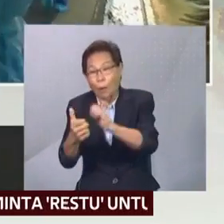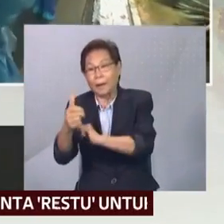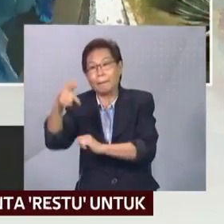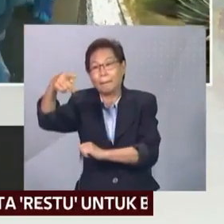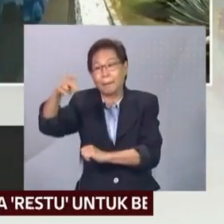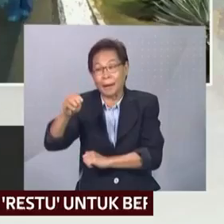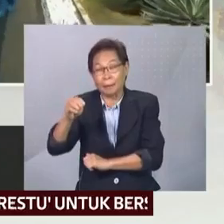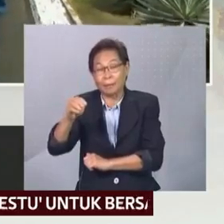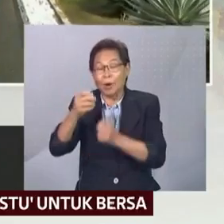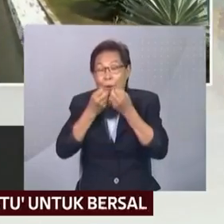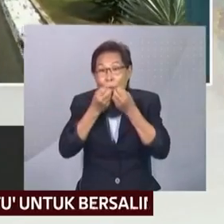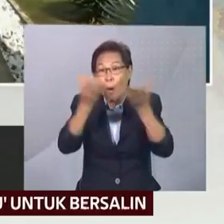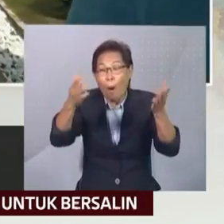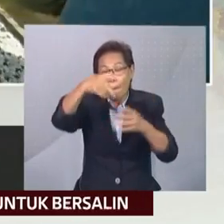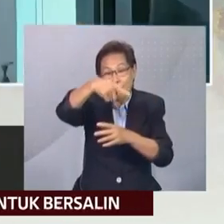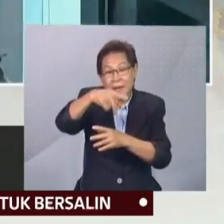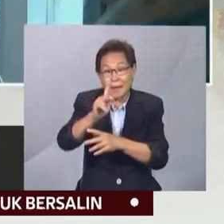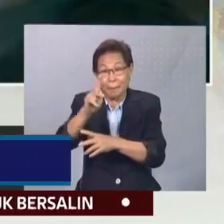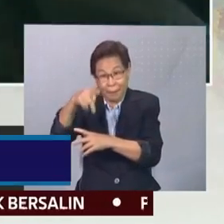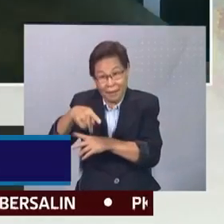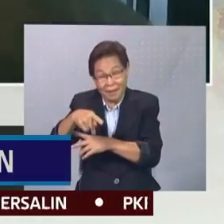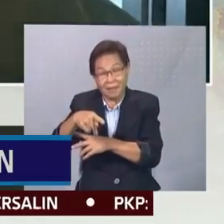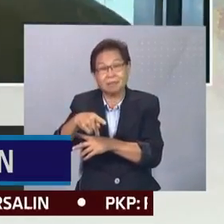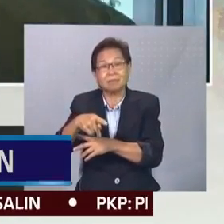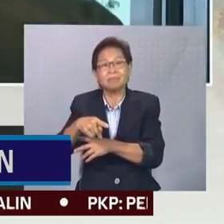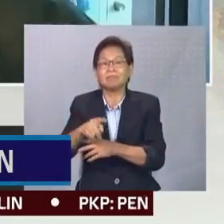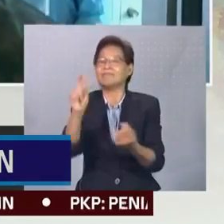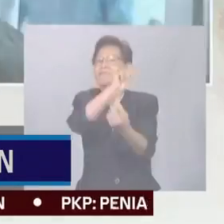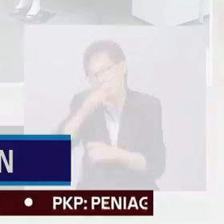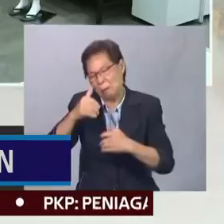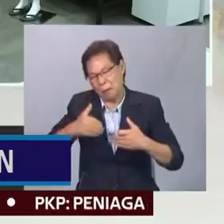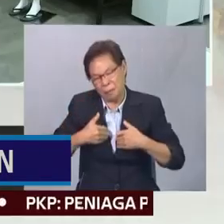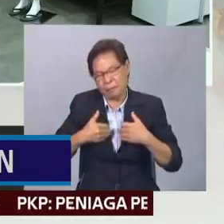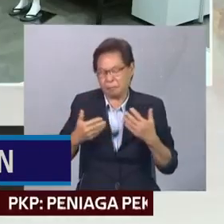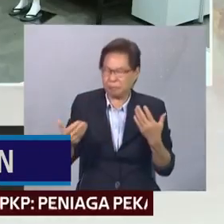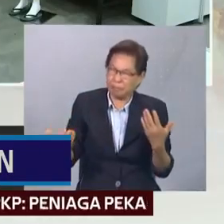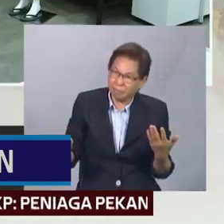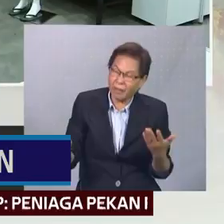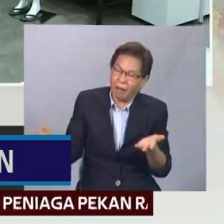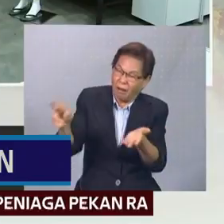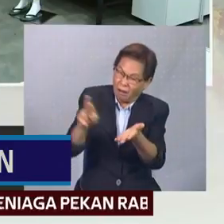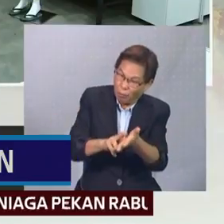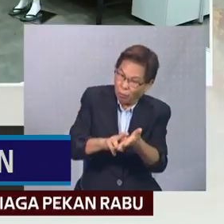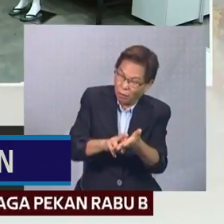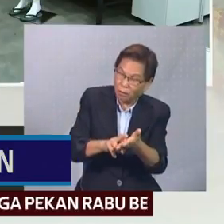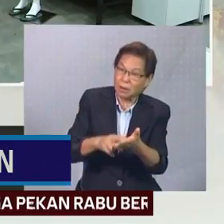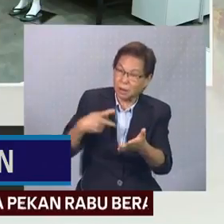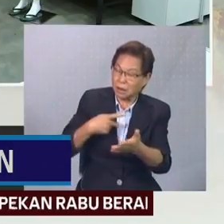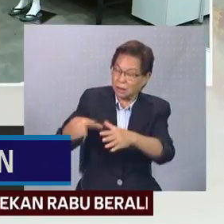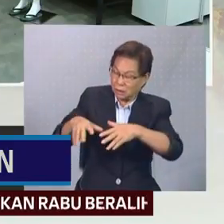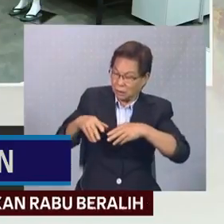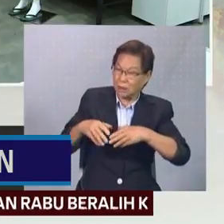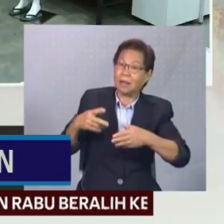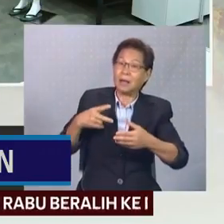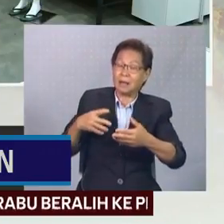ama format Perdana Menteri thaksin Maiden Yasin adalah tepat daripada laporan yang kita terima oleh